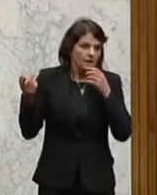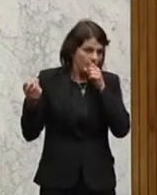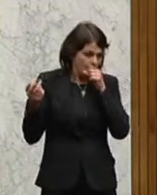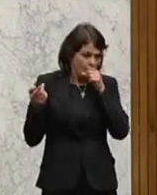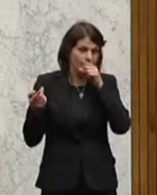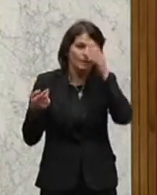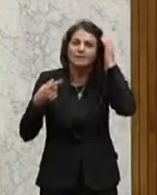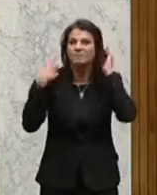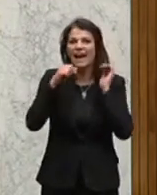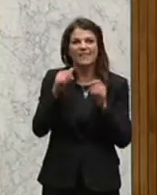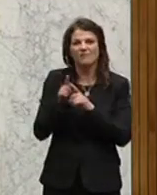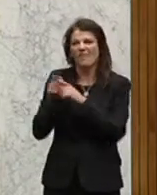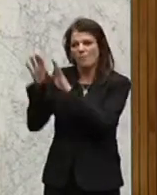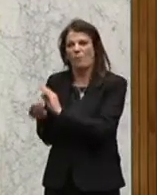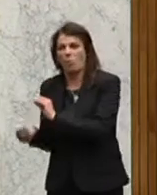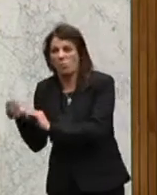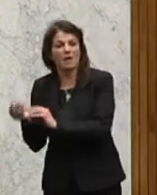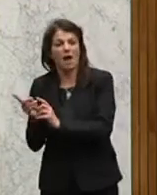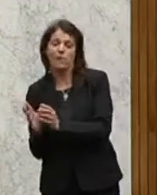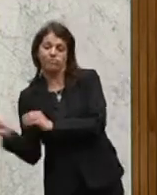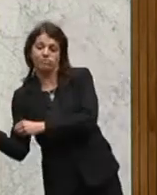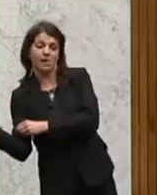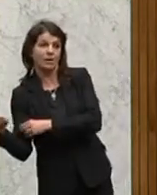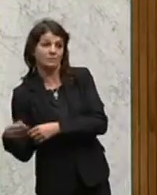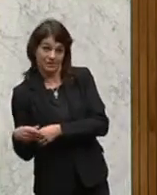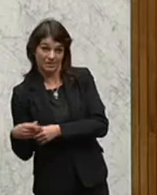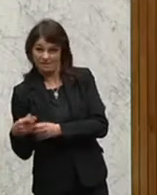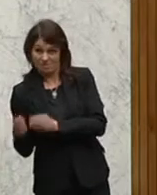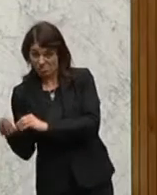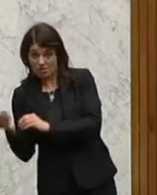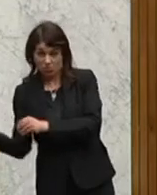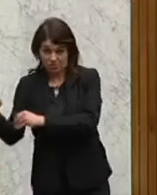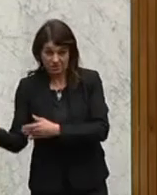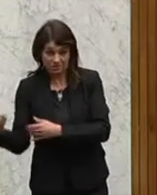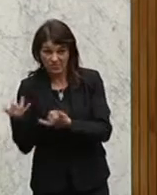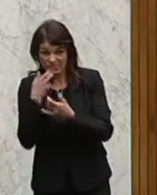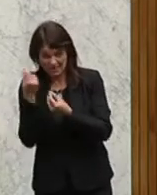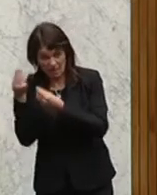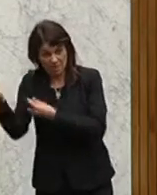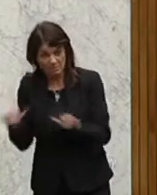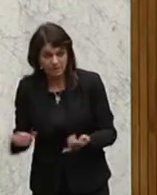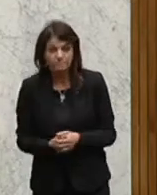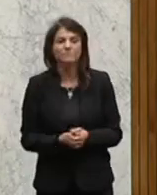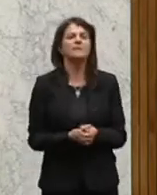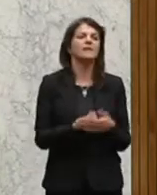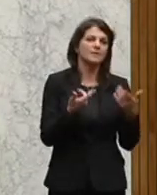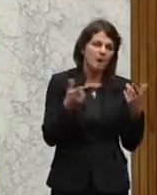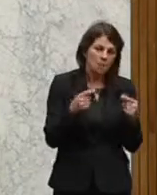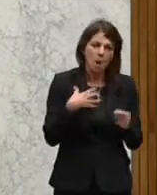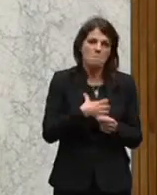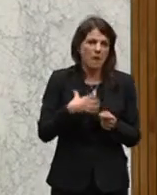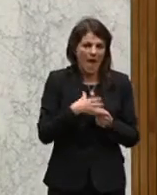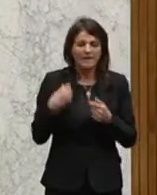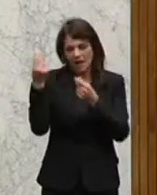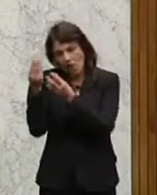Okay, ich sage nicht hinten reinstecken, dann zumindest seitlich reinstecken, oder wo hätten Sie es gern? Also wir stecken den Bayern